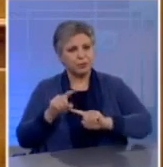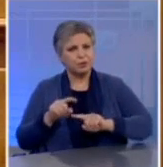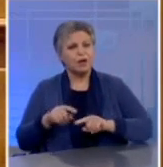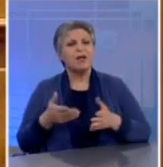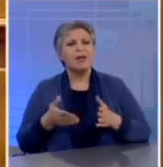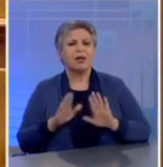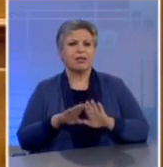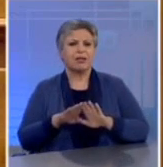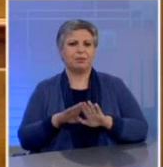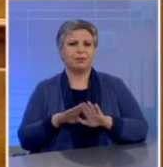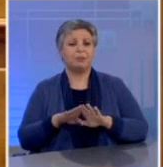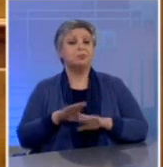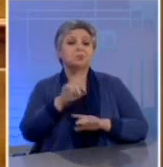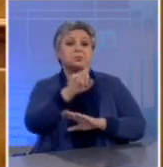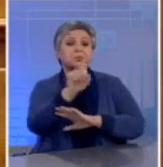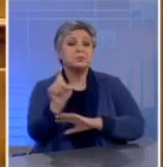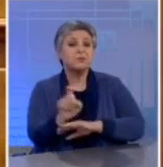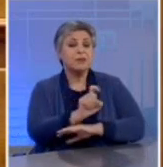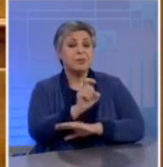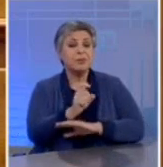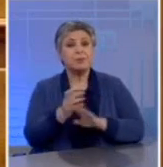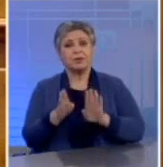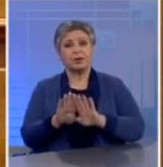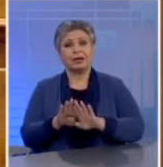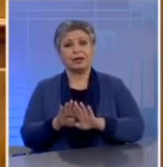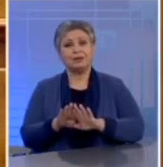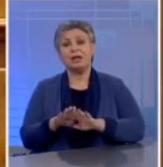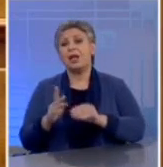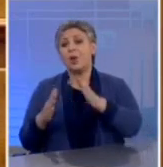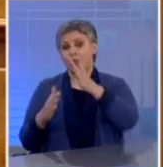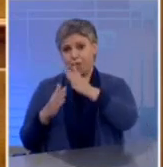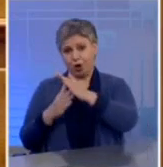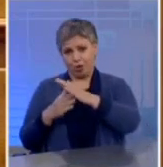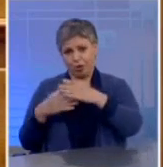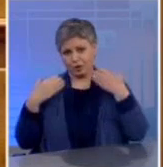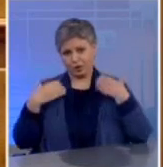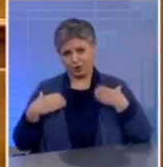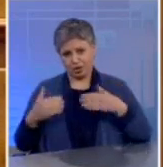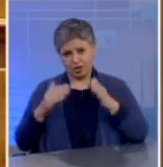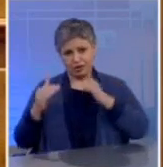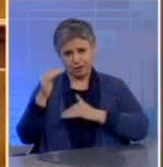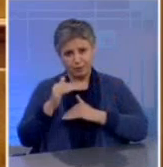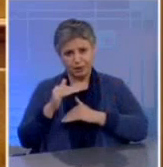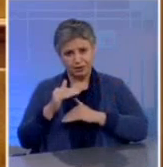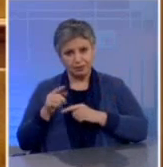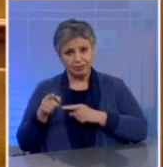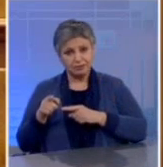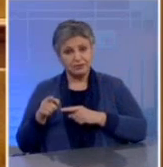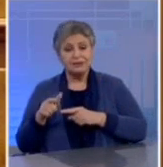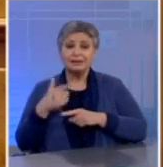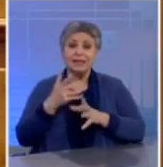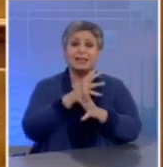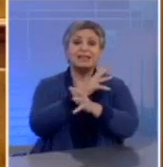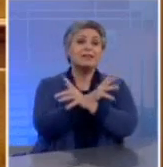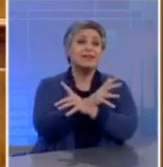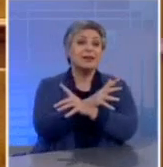Μήπως καλύπτονται όχι από την κυρία Θάνου, αλλά καλύπτονται από την εισαγγελία του Αριουπάγου,